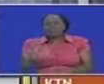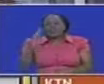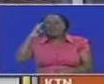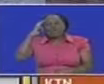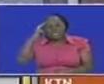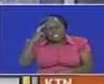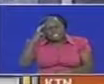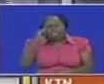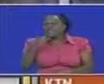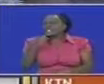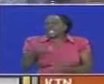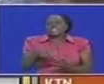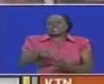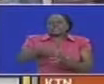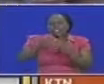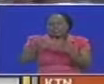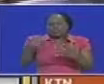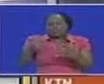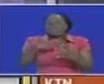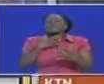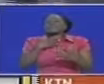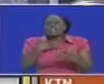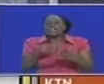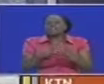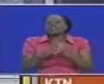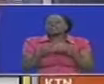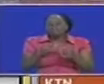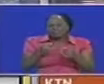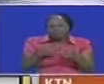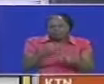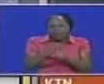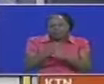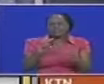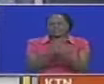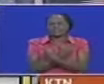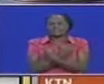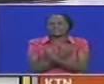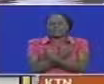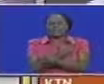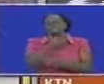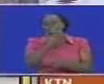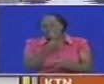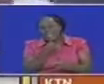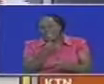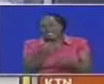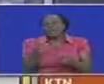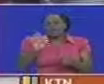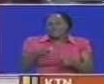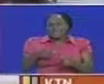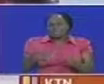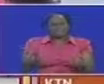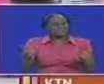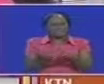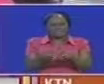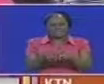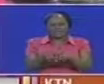a special line and say, look, today we are treating women in a particular way. Men and women are one and the same thing. On